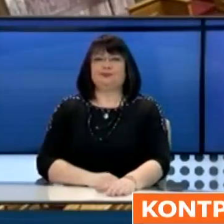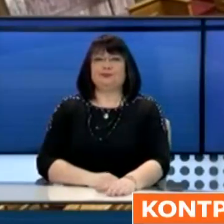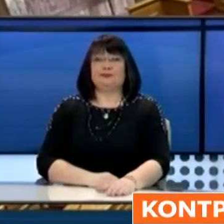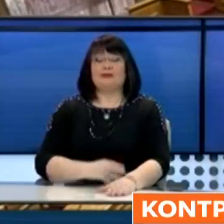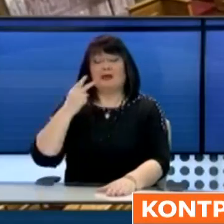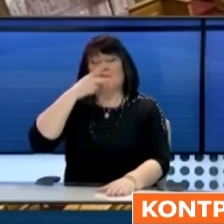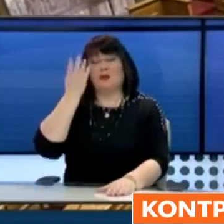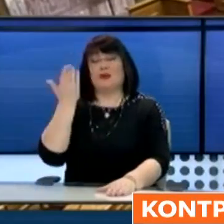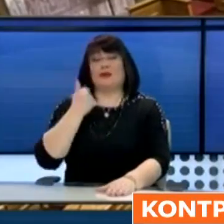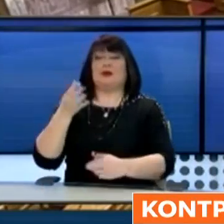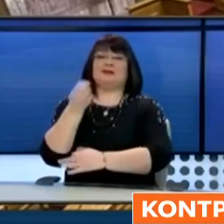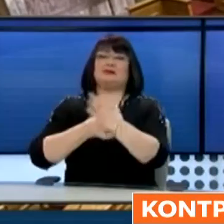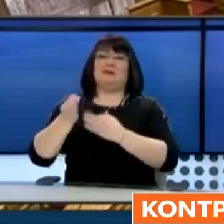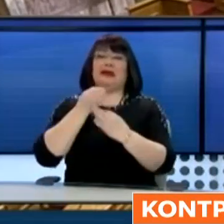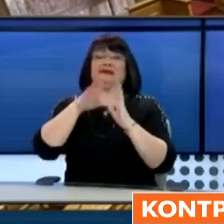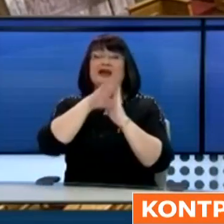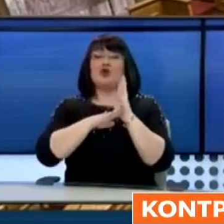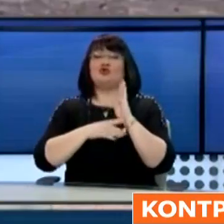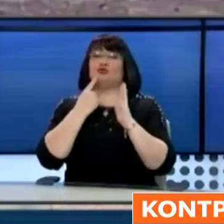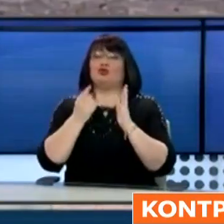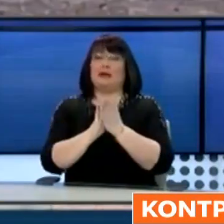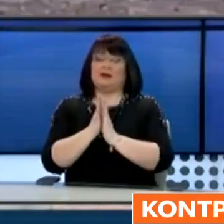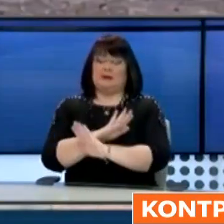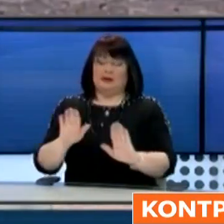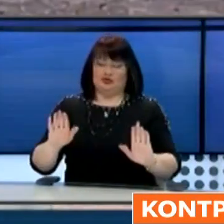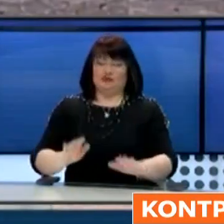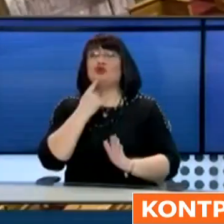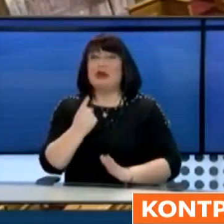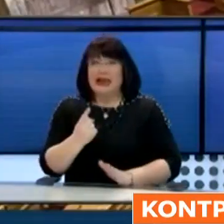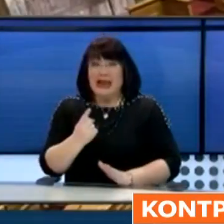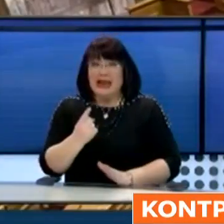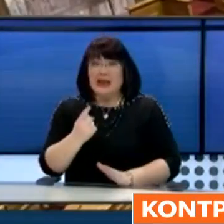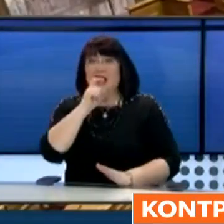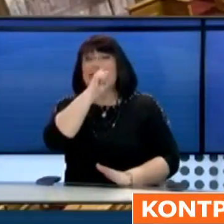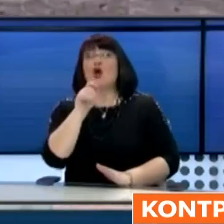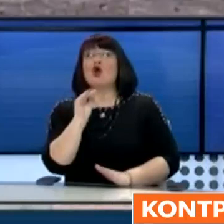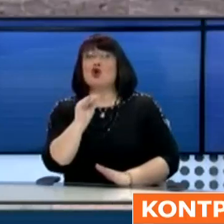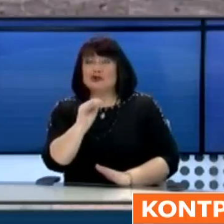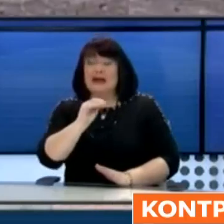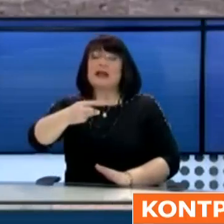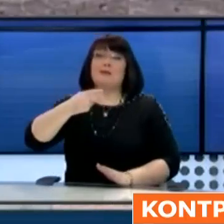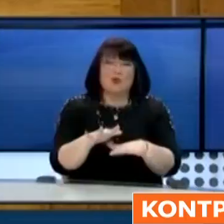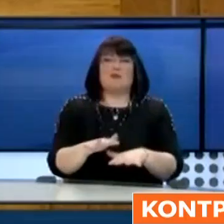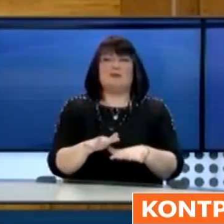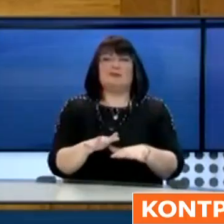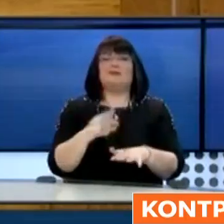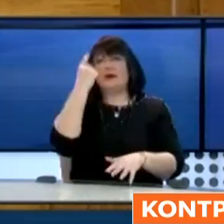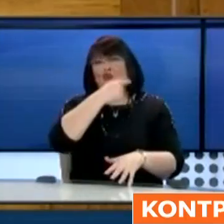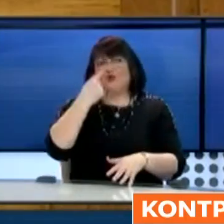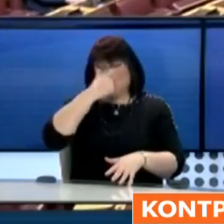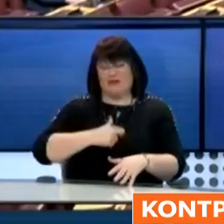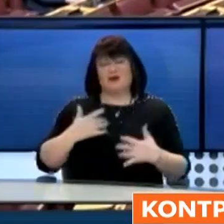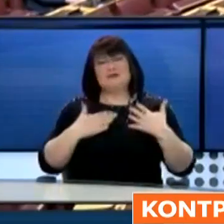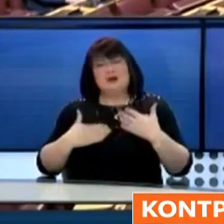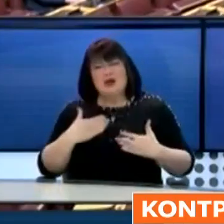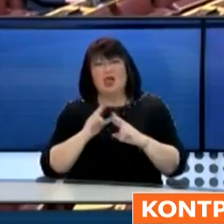δεν έχετε το λόγο σύμφωνα με τον κανονισμό της Βουλής. Λόγο έχει ο ερωτών και ο απαντών. Επίθεση στον Πρωθυπουργό για